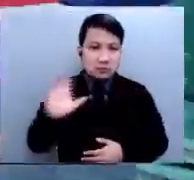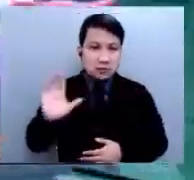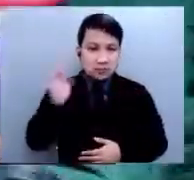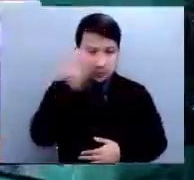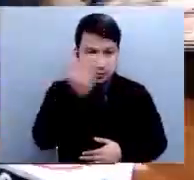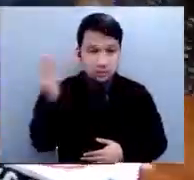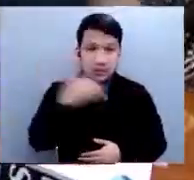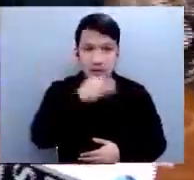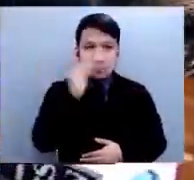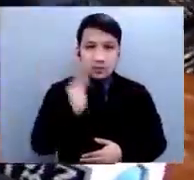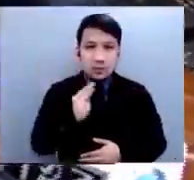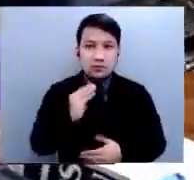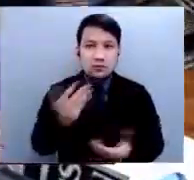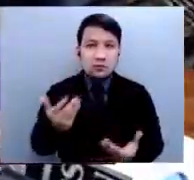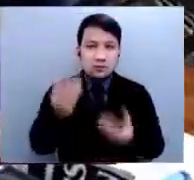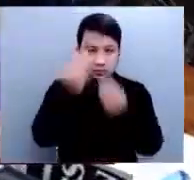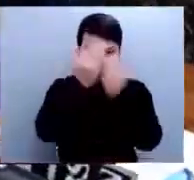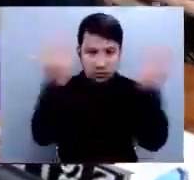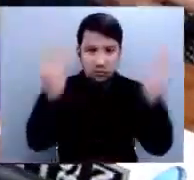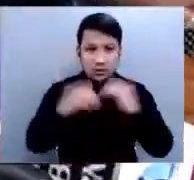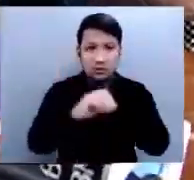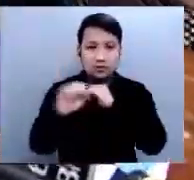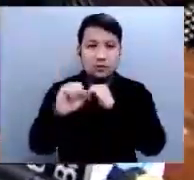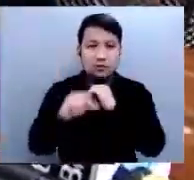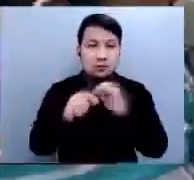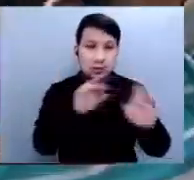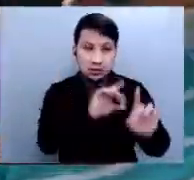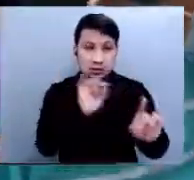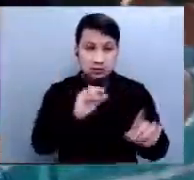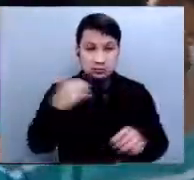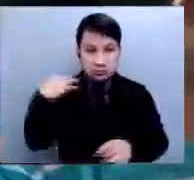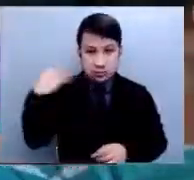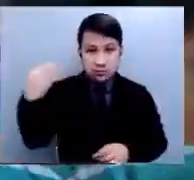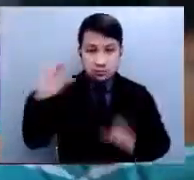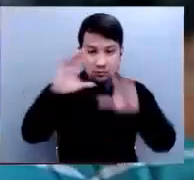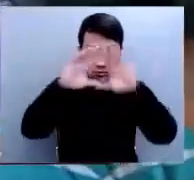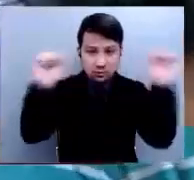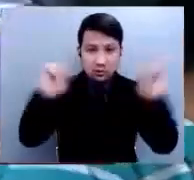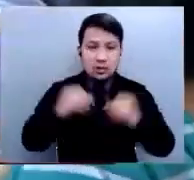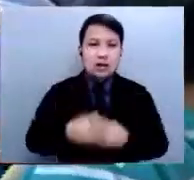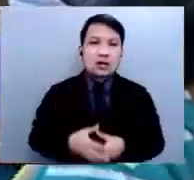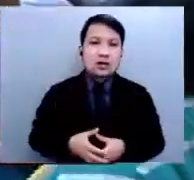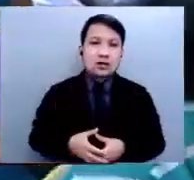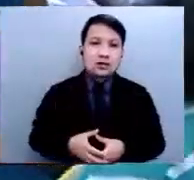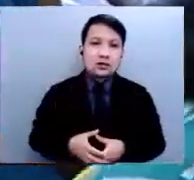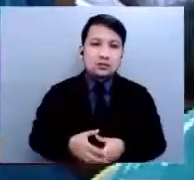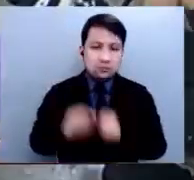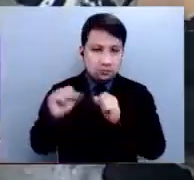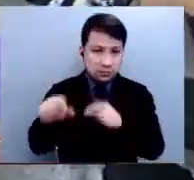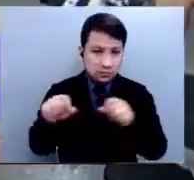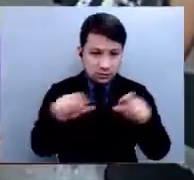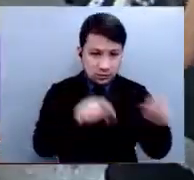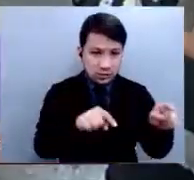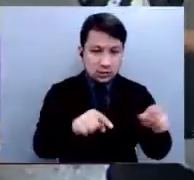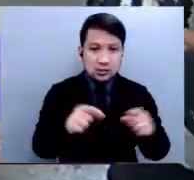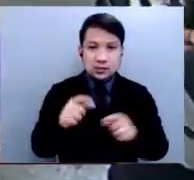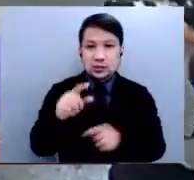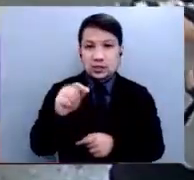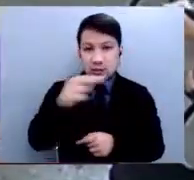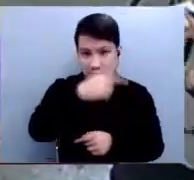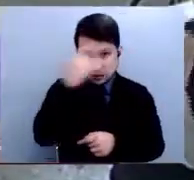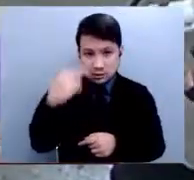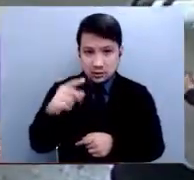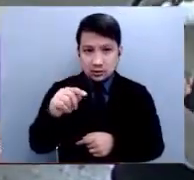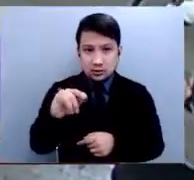Pacquiao sa isyu ng korupsyon kung siya ang mahalal na pangulo. Mga nagtitinda sa Tiangge sa Taytay Rizal ang kinausap